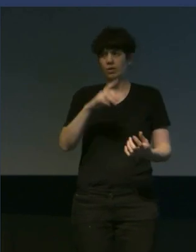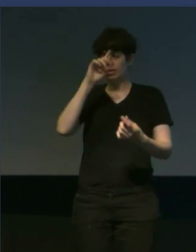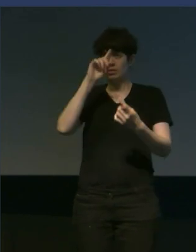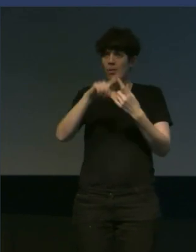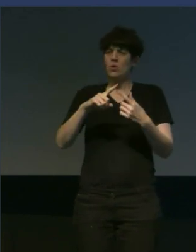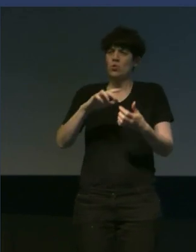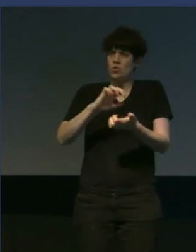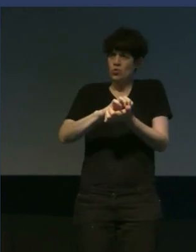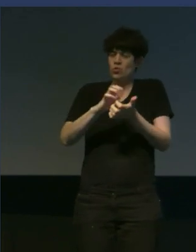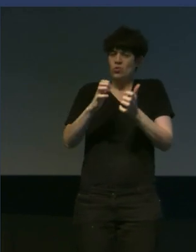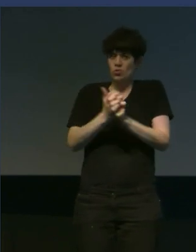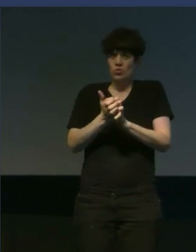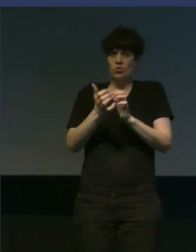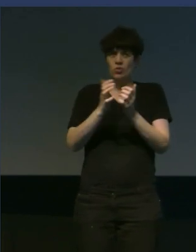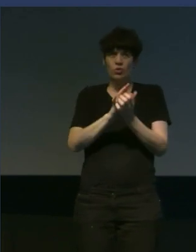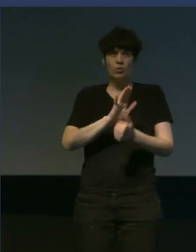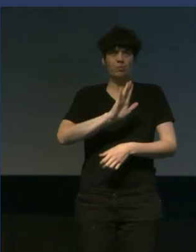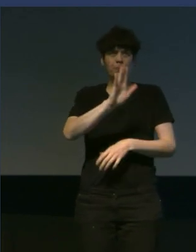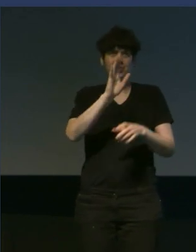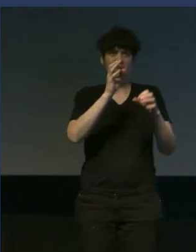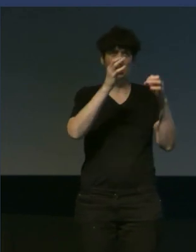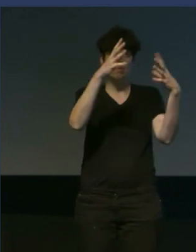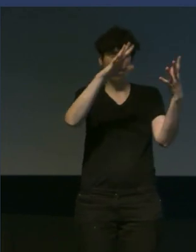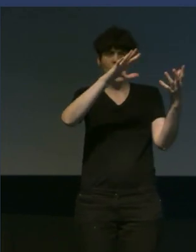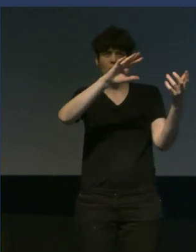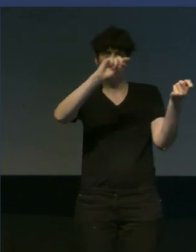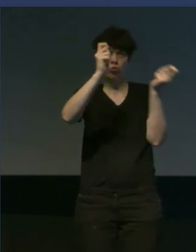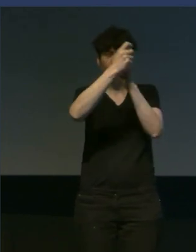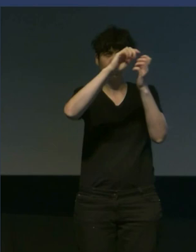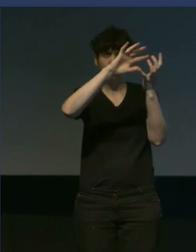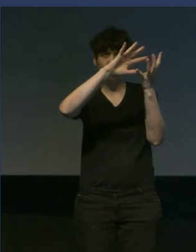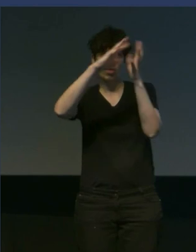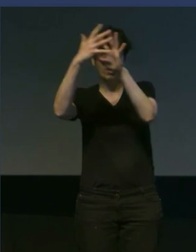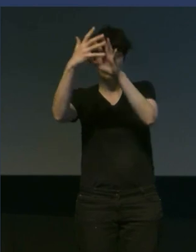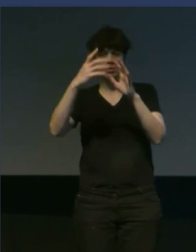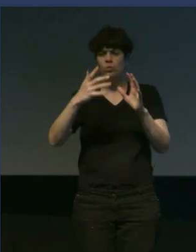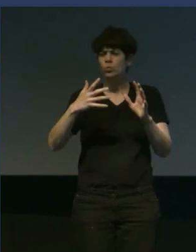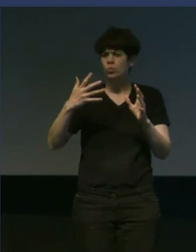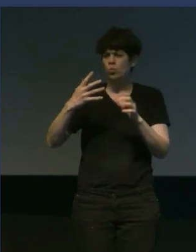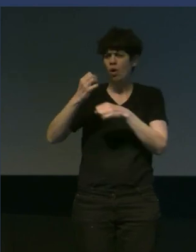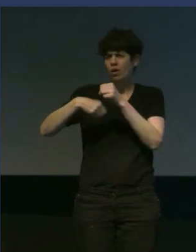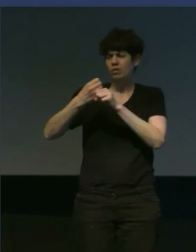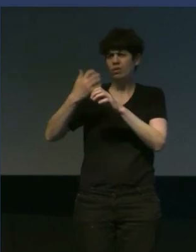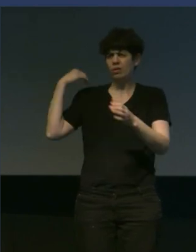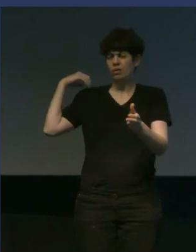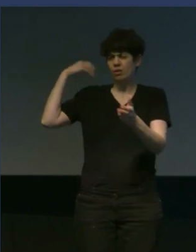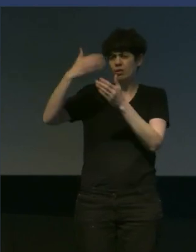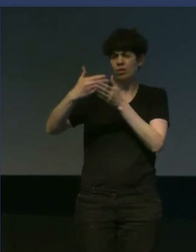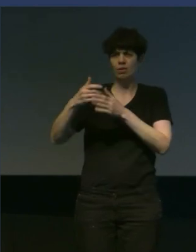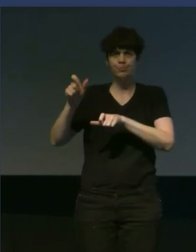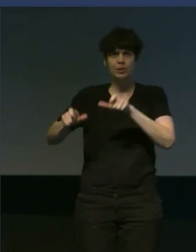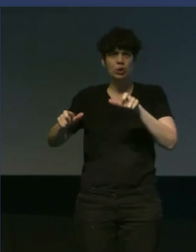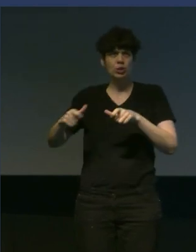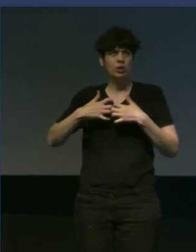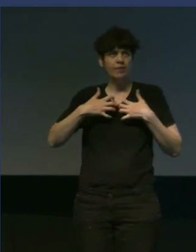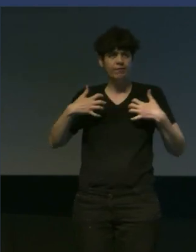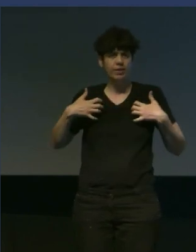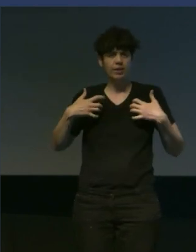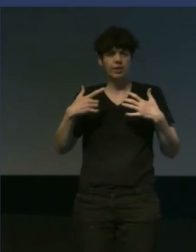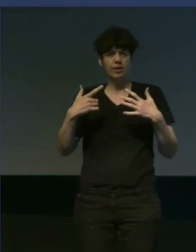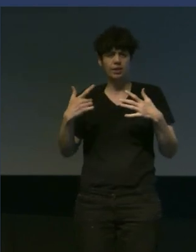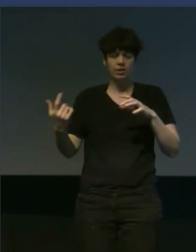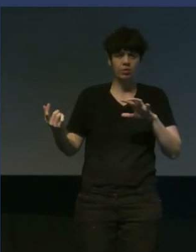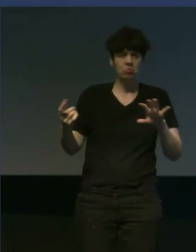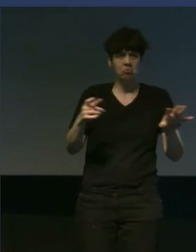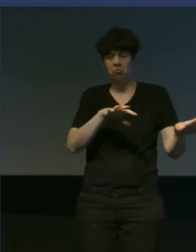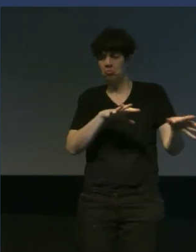assez complexe qui est le changement climatique. On voit que depuis des décennies, maintenant, les scientifiques, justement, vont un peu contre vents